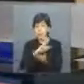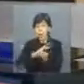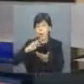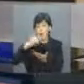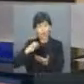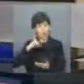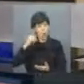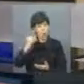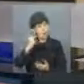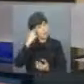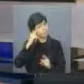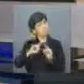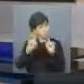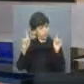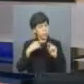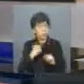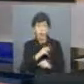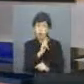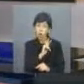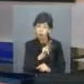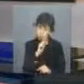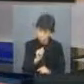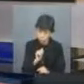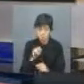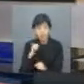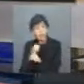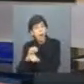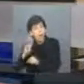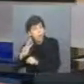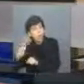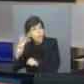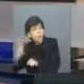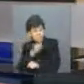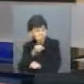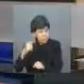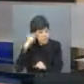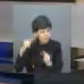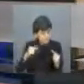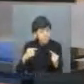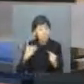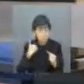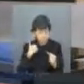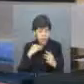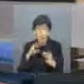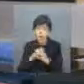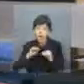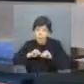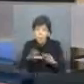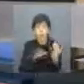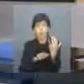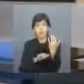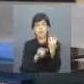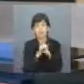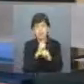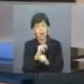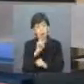ความเห็นที่ขัดแย้งกันค่ะระหว่างผู้แทนกกต.และผู้แทนเว็บไซต์ถึงเรื่องการแสดงความเห็นทางการเมืองในสื่อออนไลน์ขณะนี้กกต.เห็น